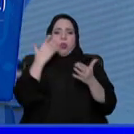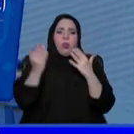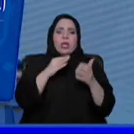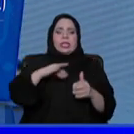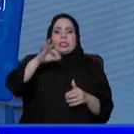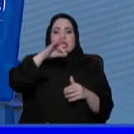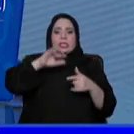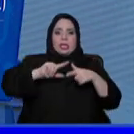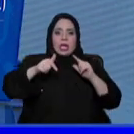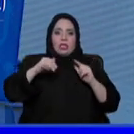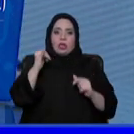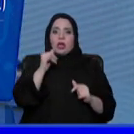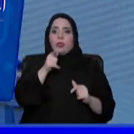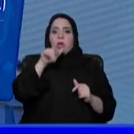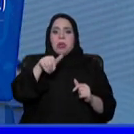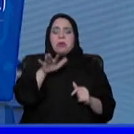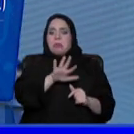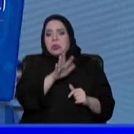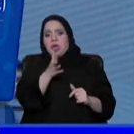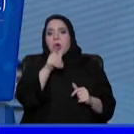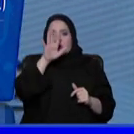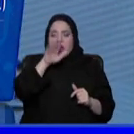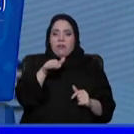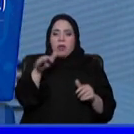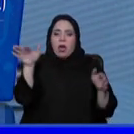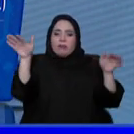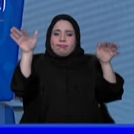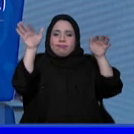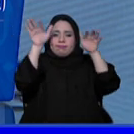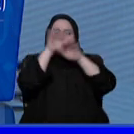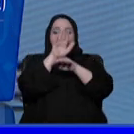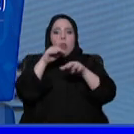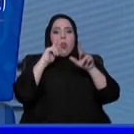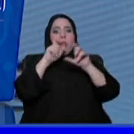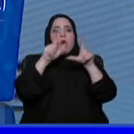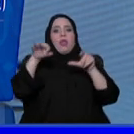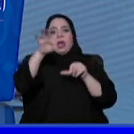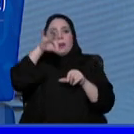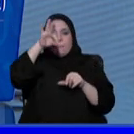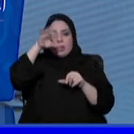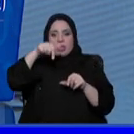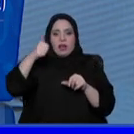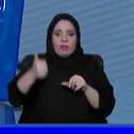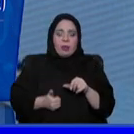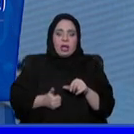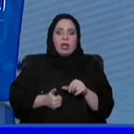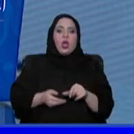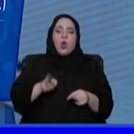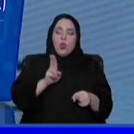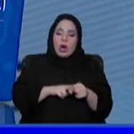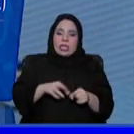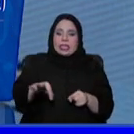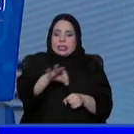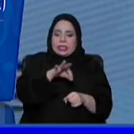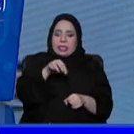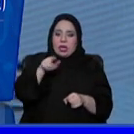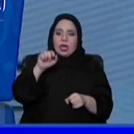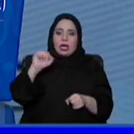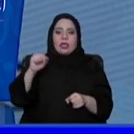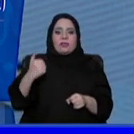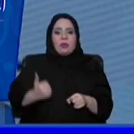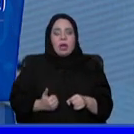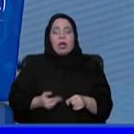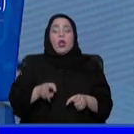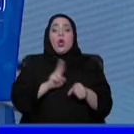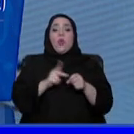على اجزاء من الخليج العربي ومن المتوقع ان تتشكل بعض السحب الركاميه المحليه احيانا على المناطق المجاوره